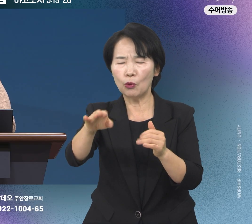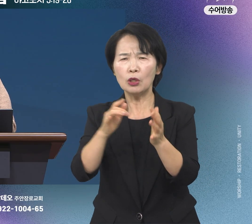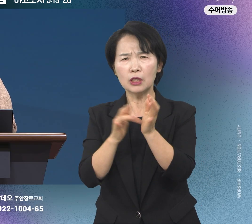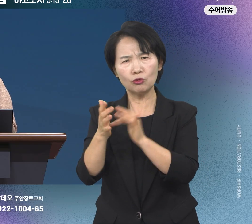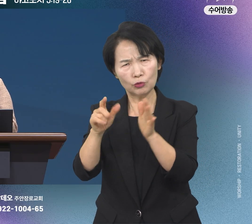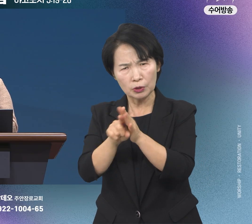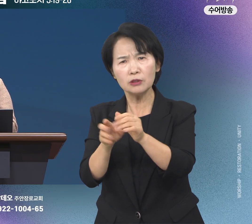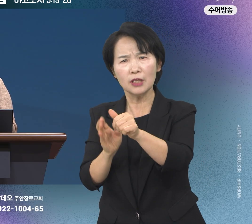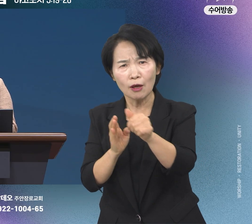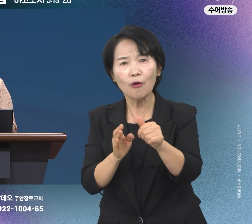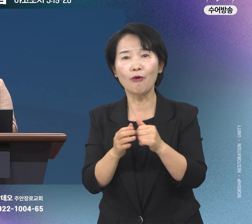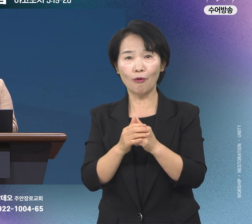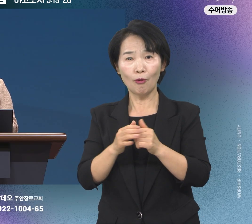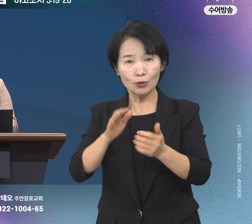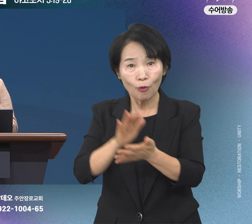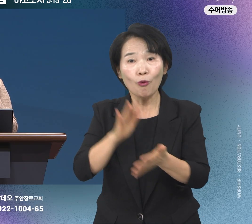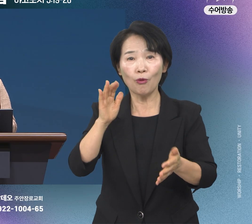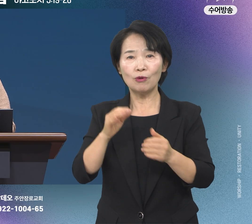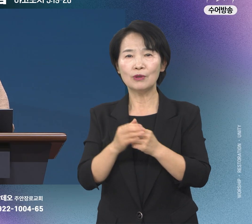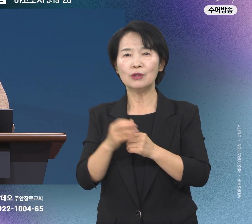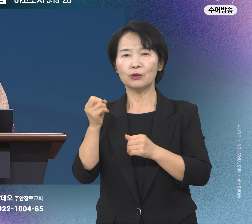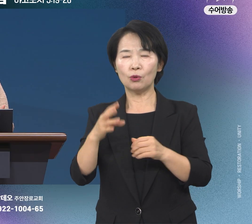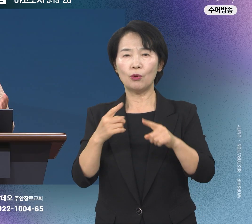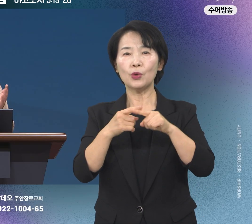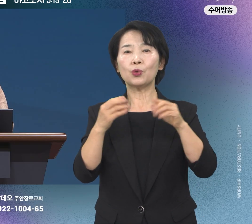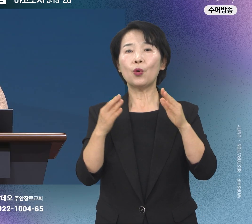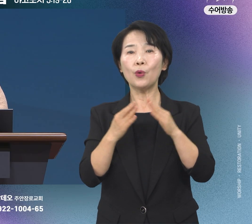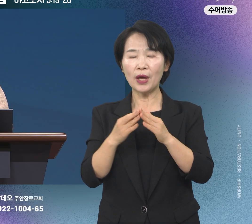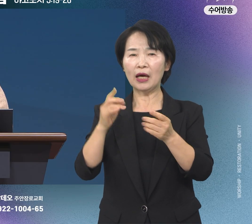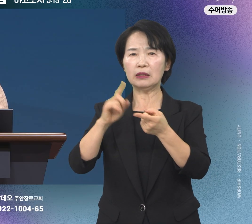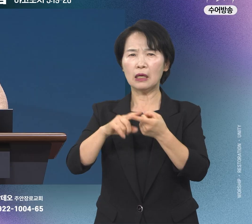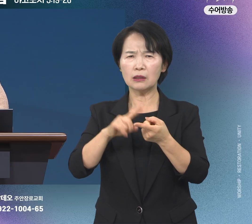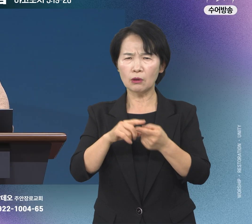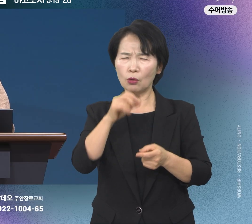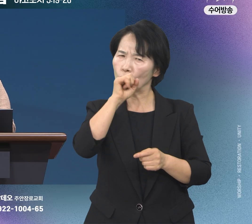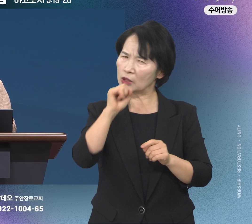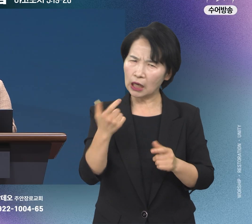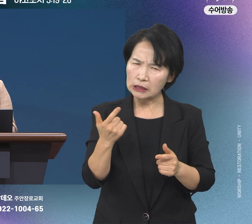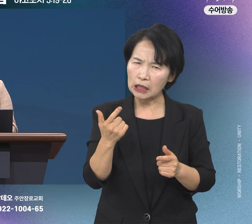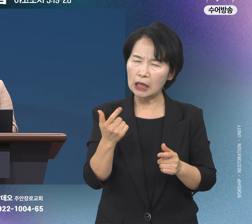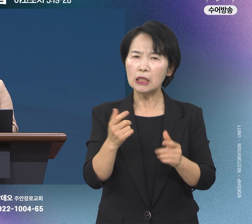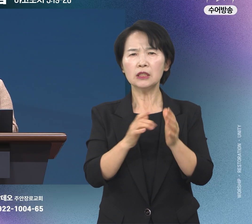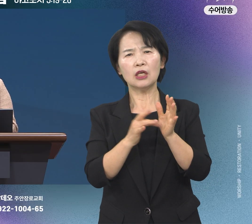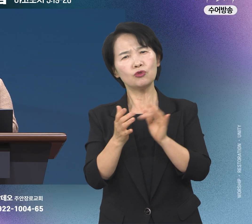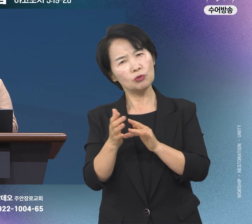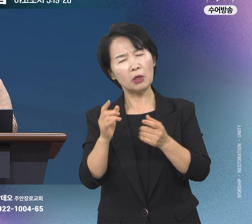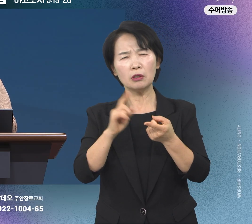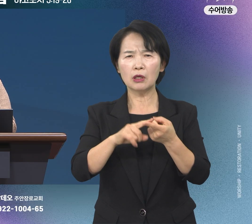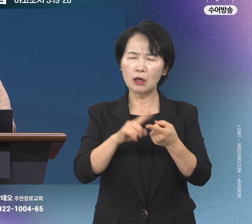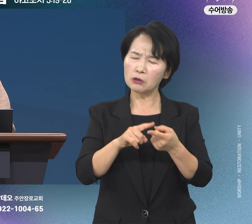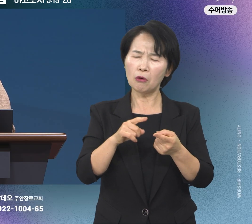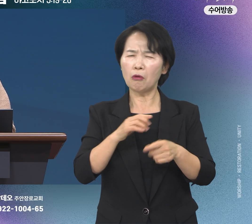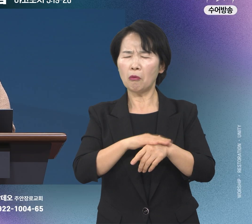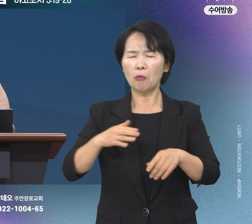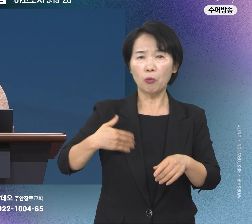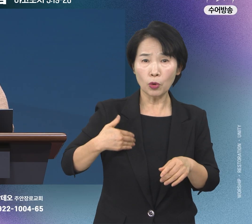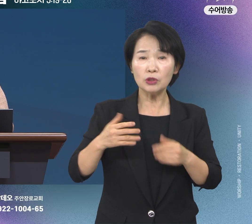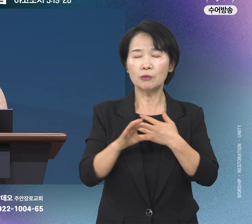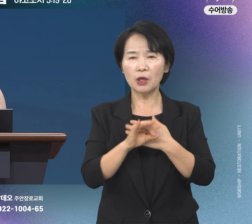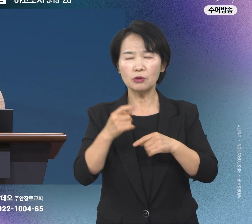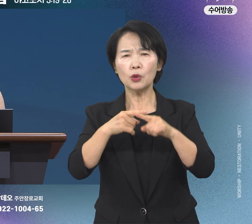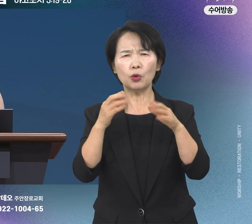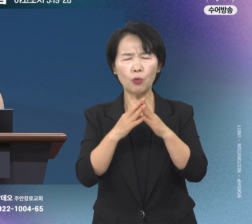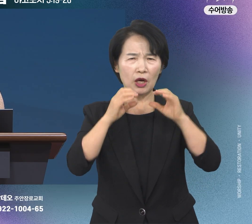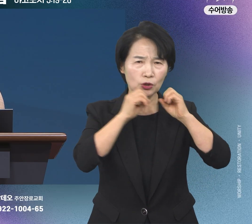아니면 교회에 대해서 부정적인 이야기를 하는 친구, 이제 예수님에 대해서 전혀 모르는 그 친구들에게도 교회 이야기를 서슴없이